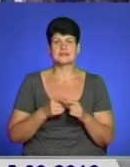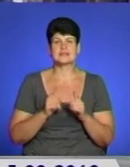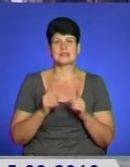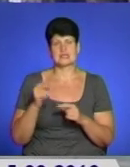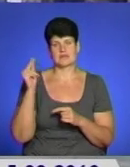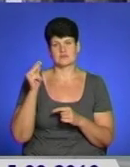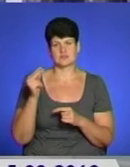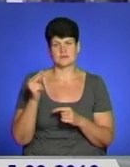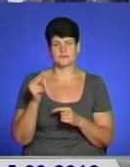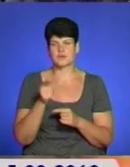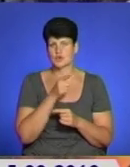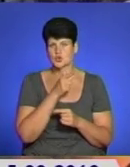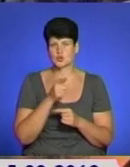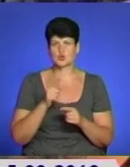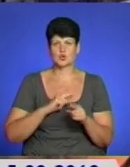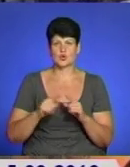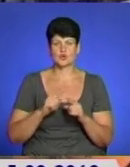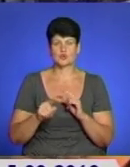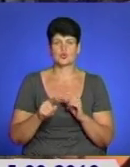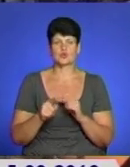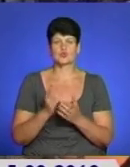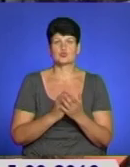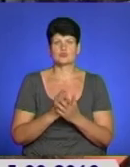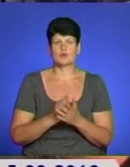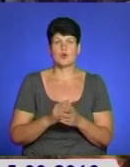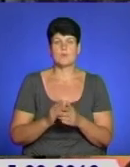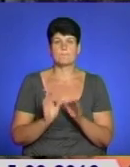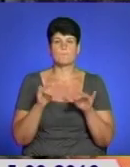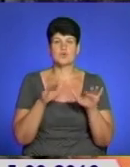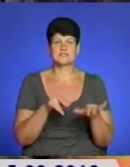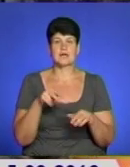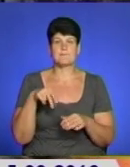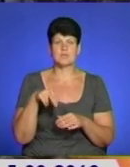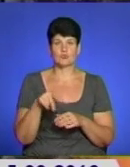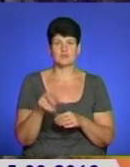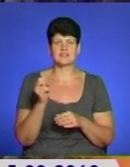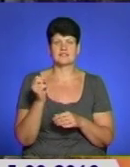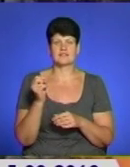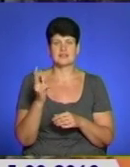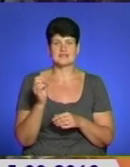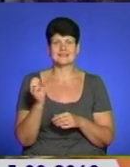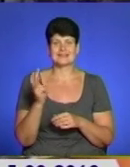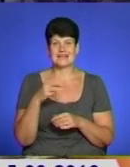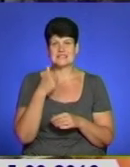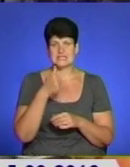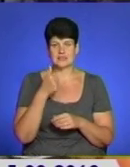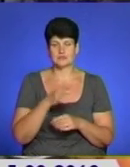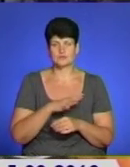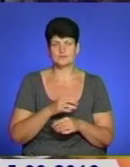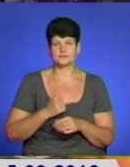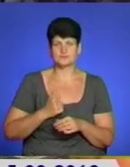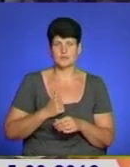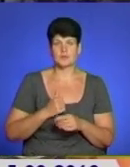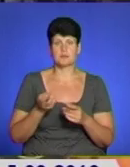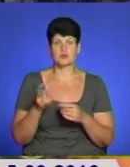навчання. Срочну службу проходив в місті Феодосія, морська піхота, десантно-штурмова служба, 12-й та 13-й рік. Прийшов додому, побув